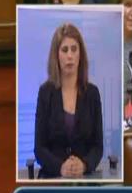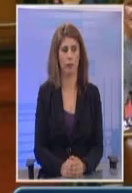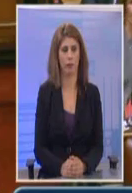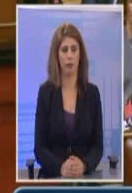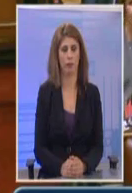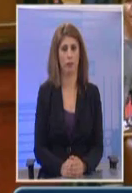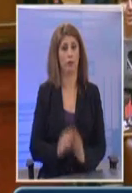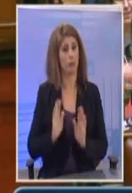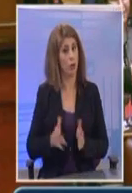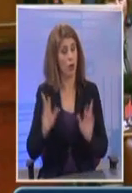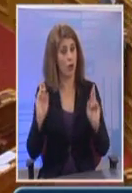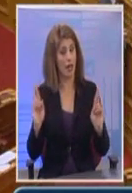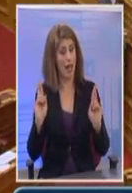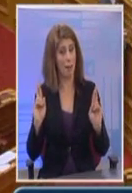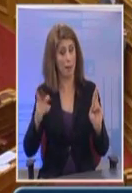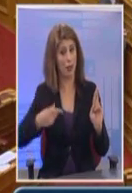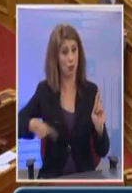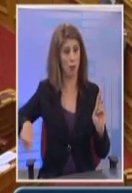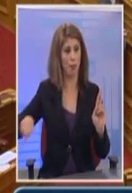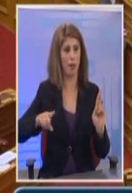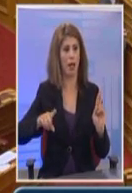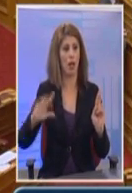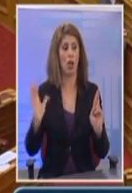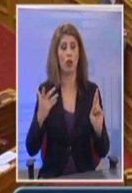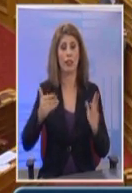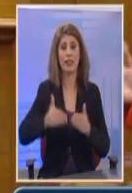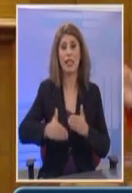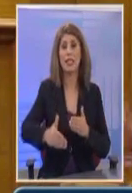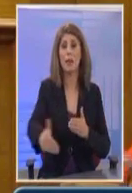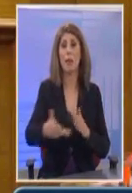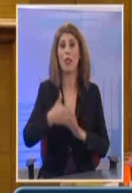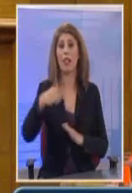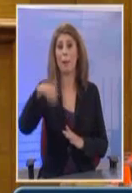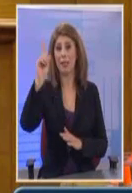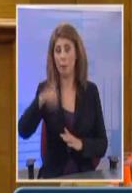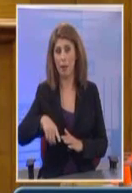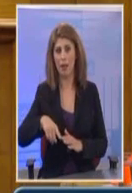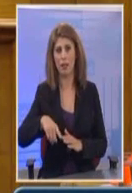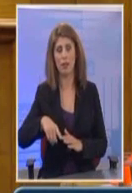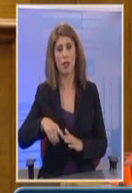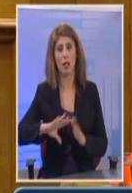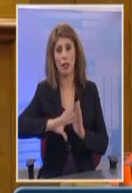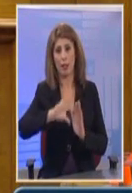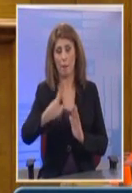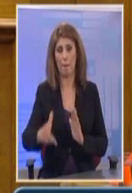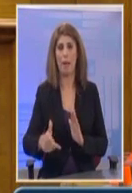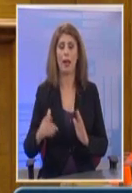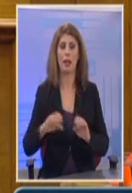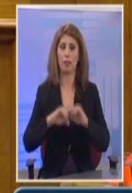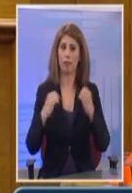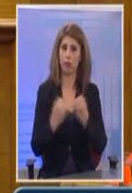Μπορούμε, ελπίζω, τουλάχιστον να ελπίζουμε ότι για τις επόμενες 15 ημέρες και πάντως μέχρι τη σύνοδο με την